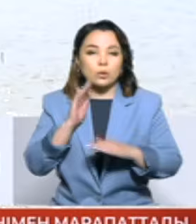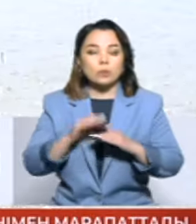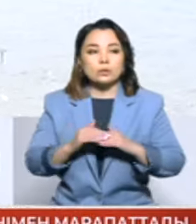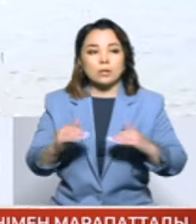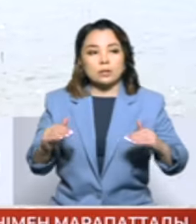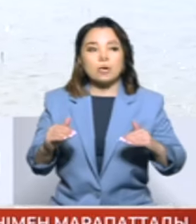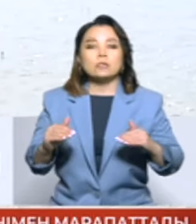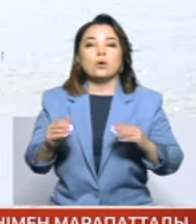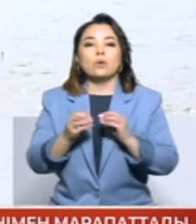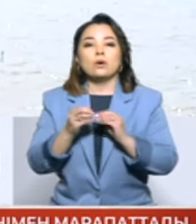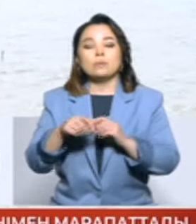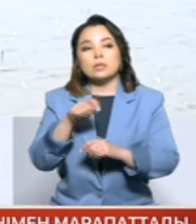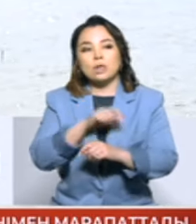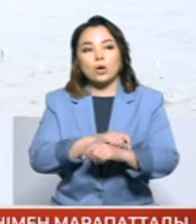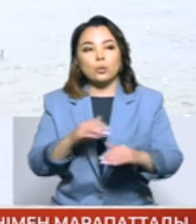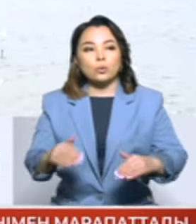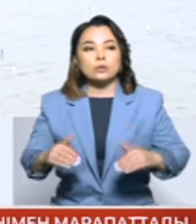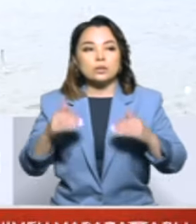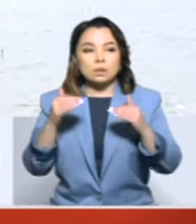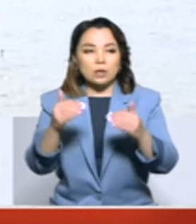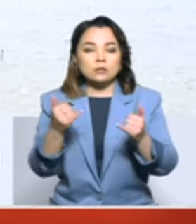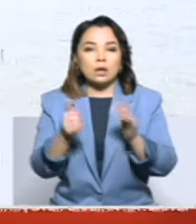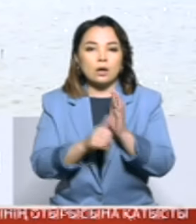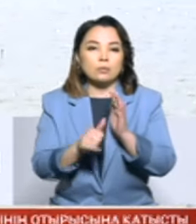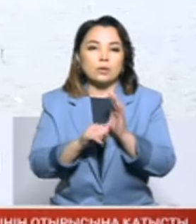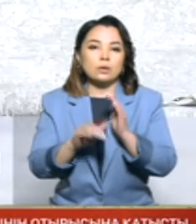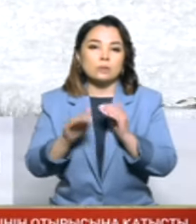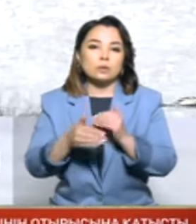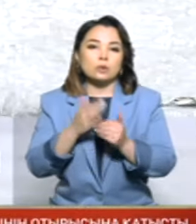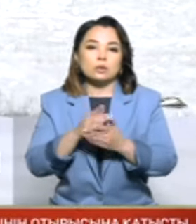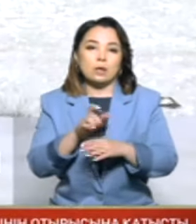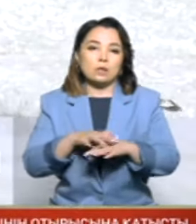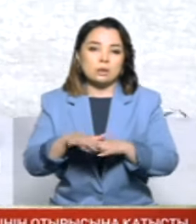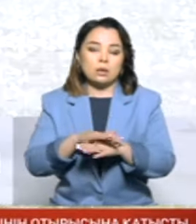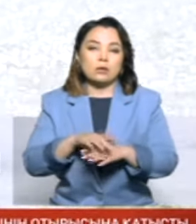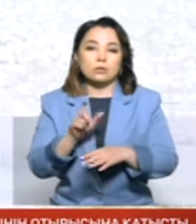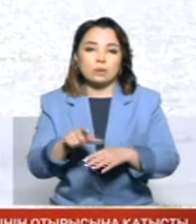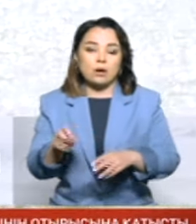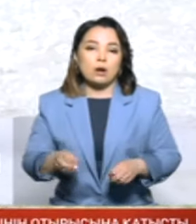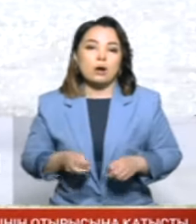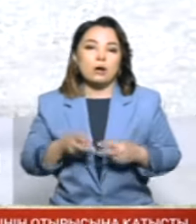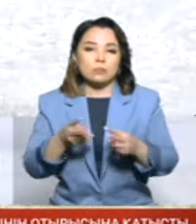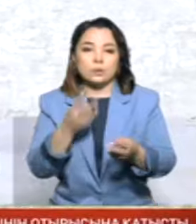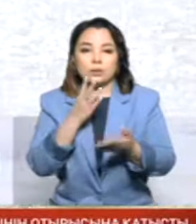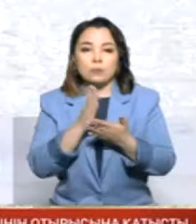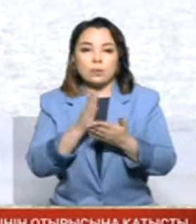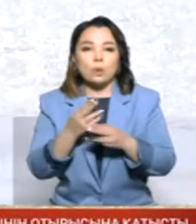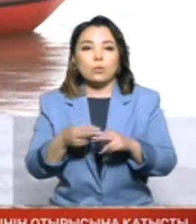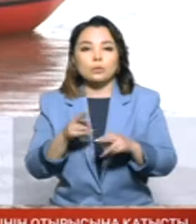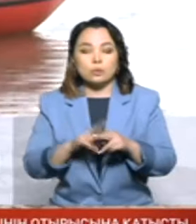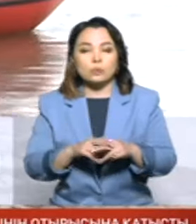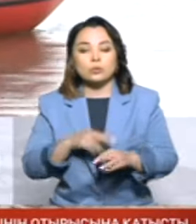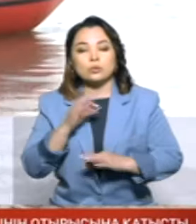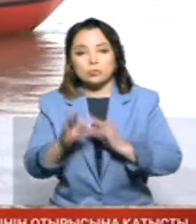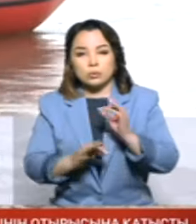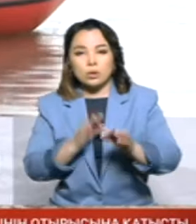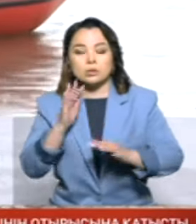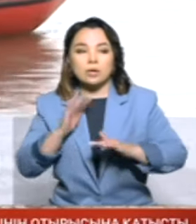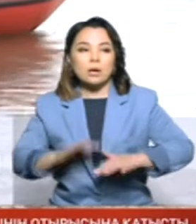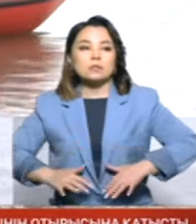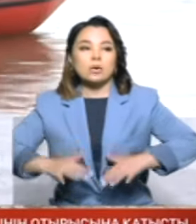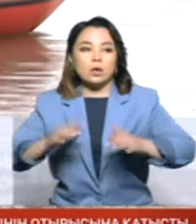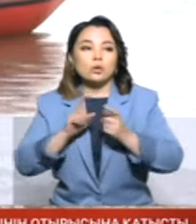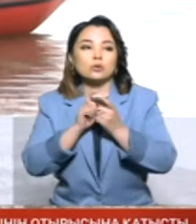деңгейі 10 метрге дейін көтерілді. Бұл 60 мыңға жуық халқы бар аудан үшін қауіпті, сондықтан онда күн-түн тасқын